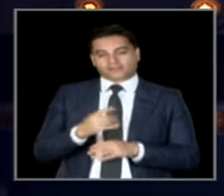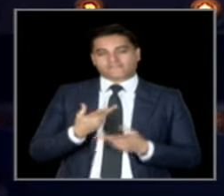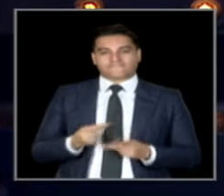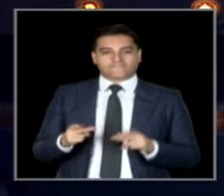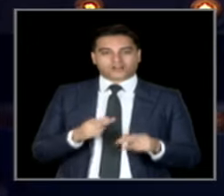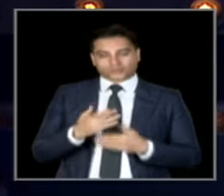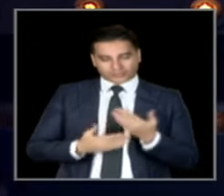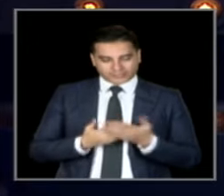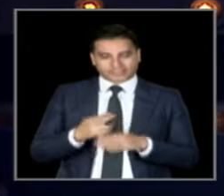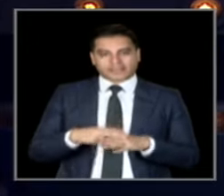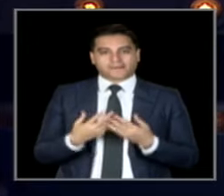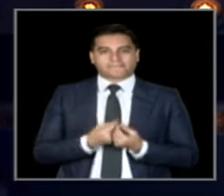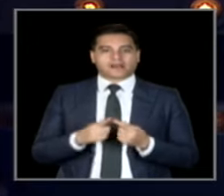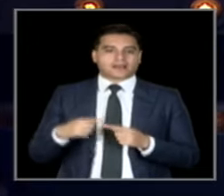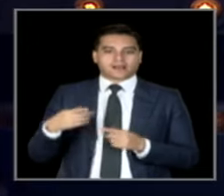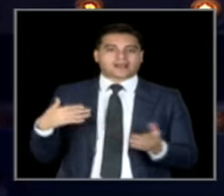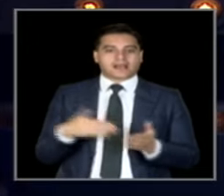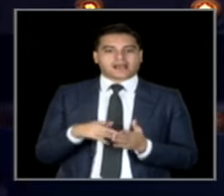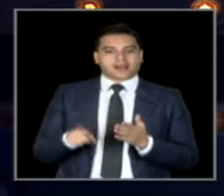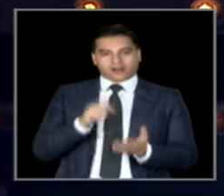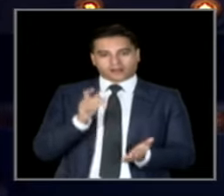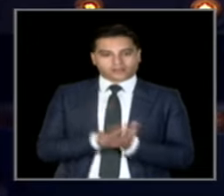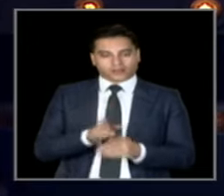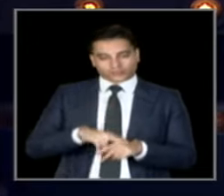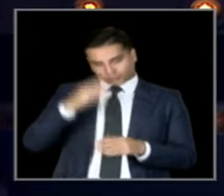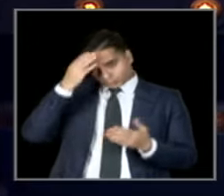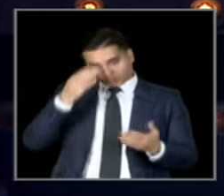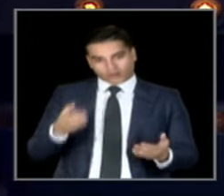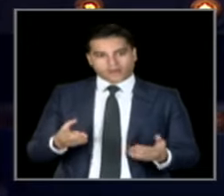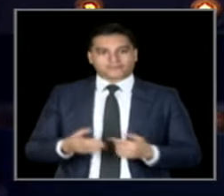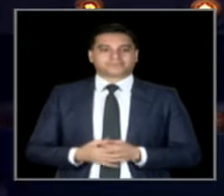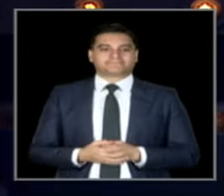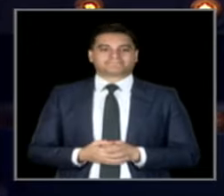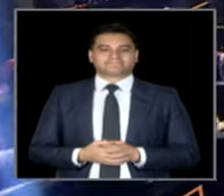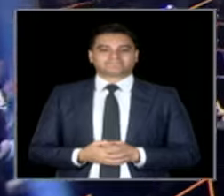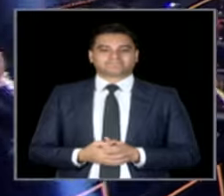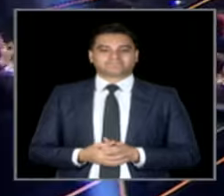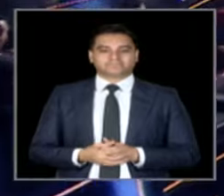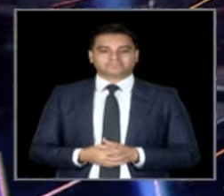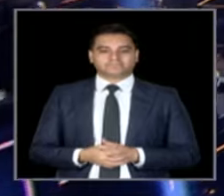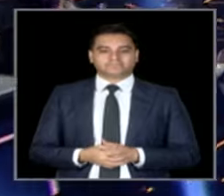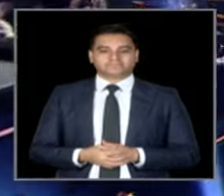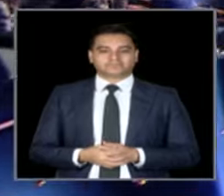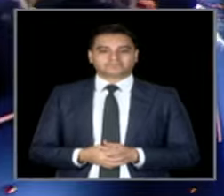هنخرج فاصل وهنرجع مرة تانية مع آخر فقرة، فقرة عجلة الحظ والعباقرة.